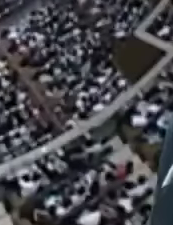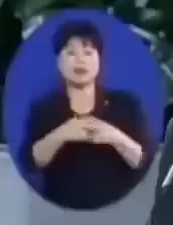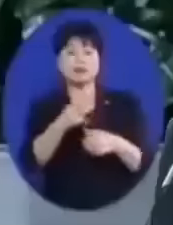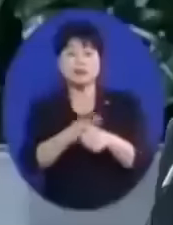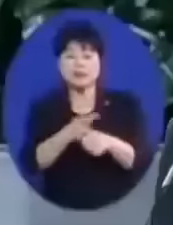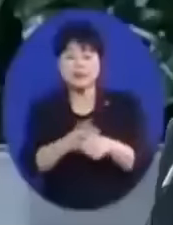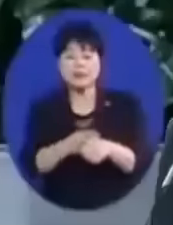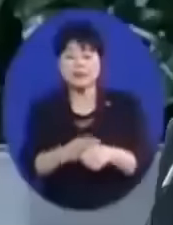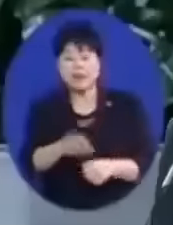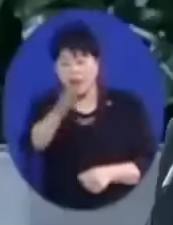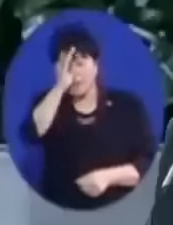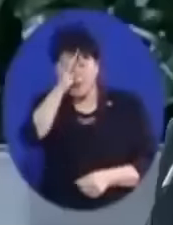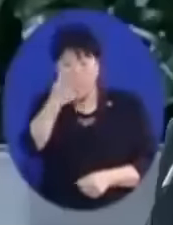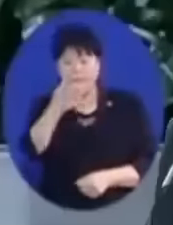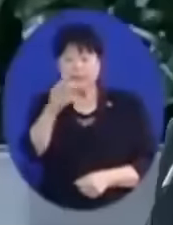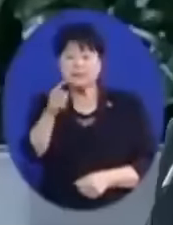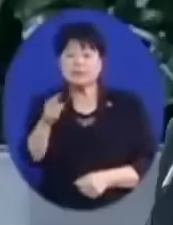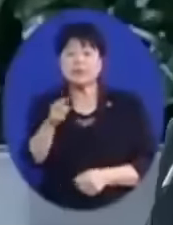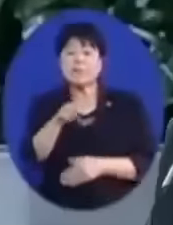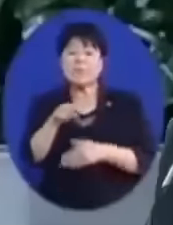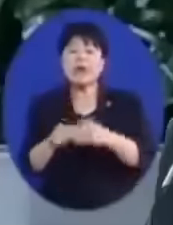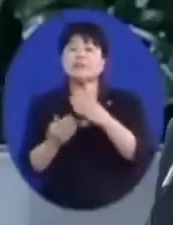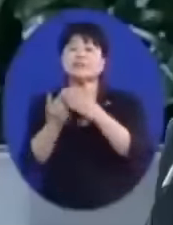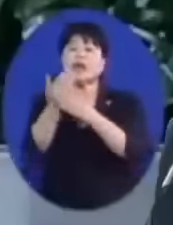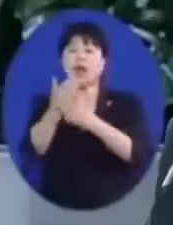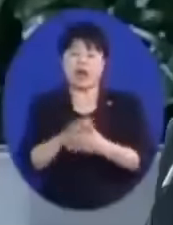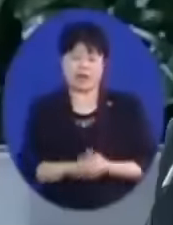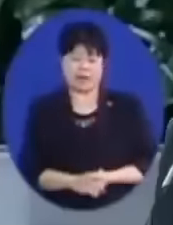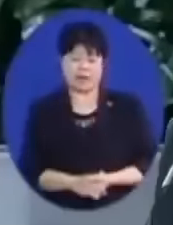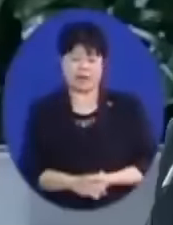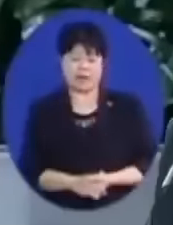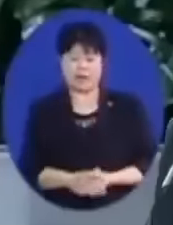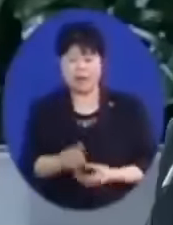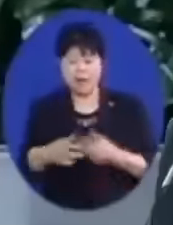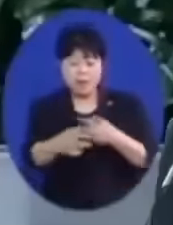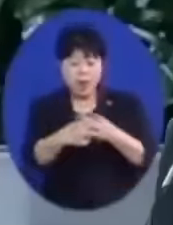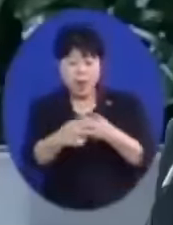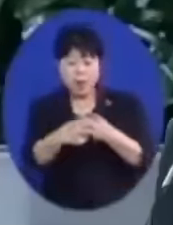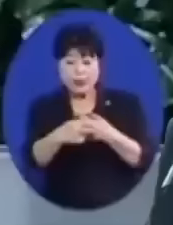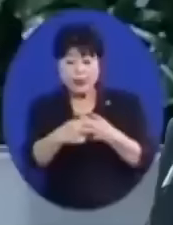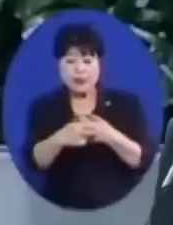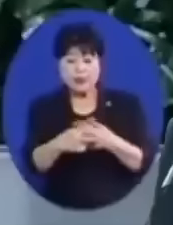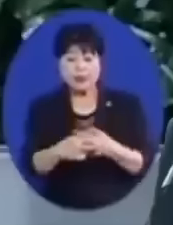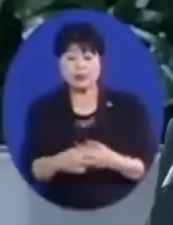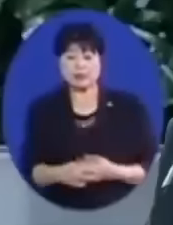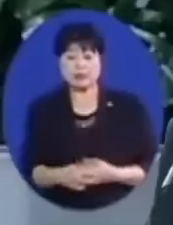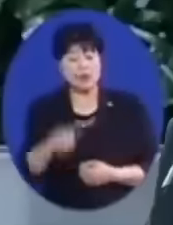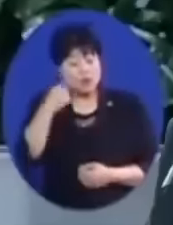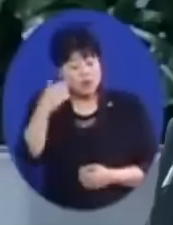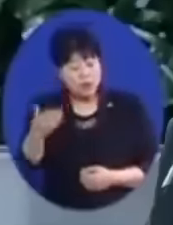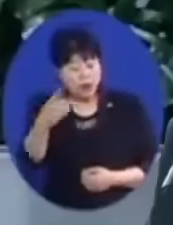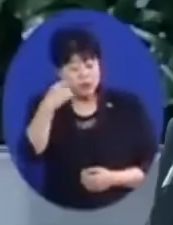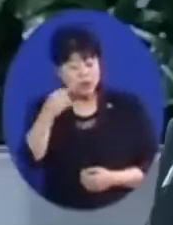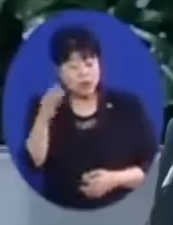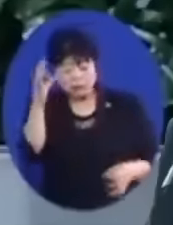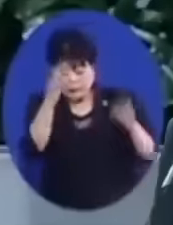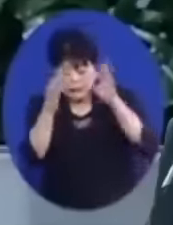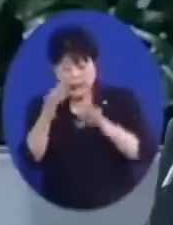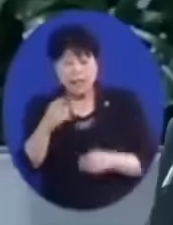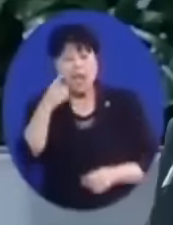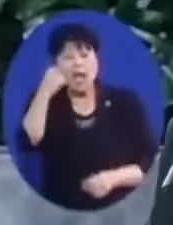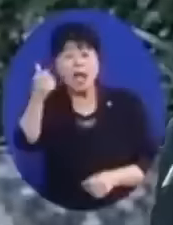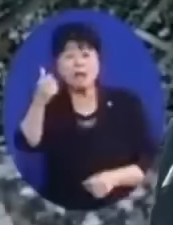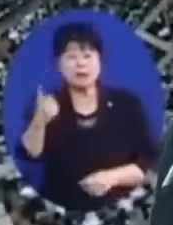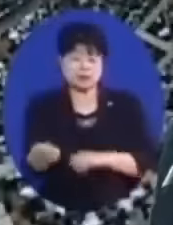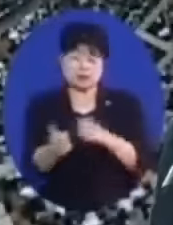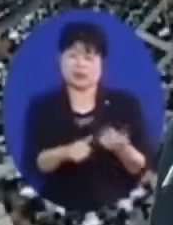질병의 80%가 마음에서 온다고 말한 것입니다. 병원에서는 수소문하여 그 부모를 찾았으나 아버지는